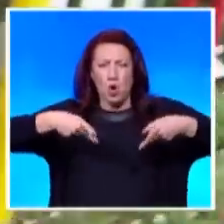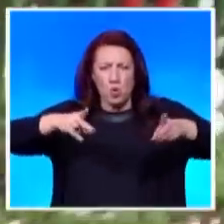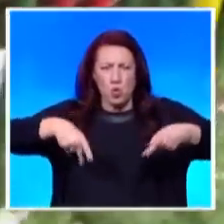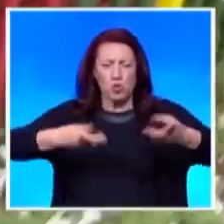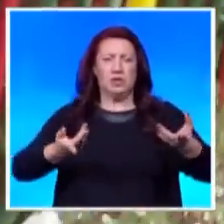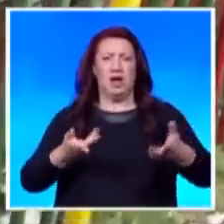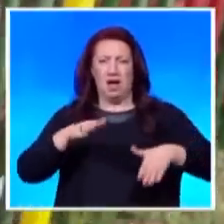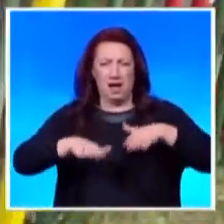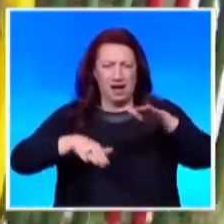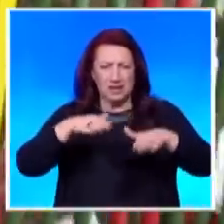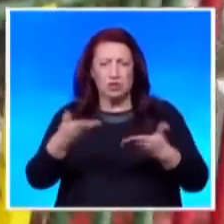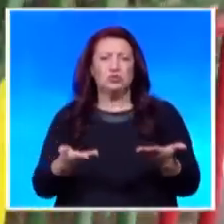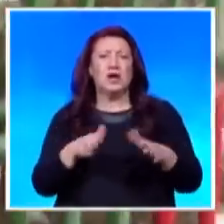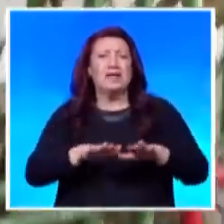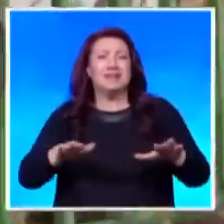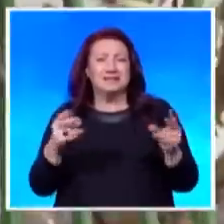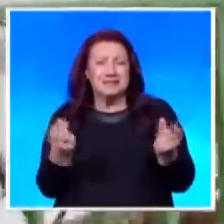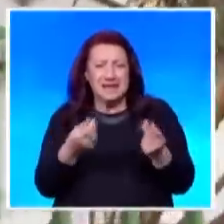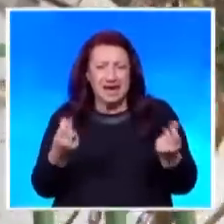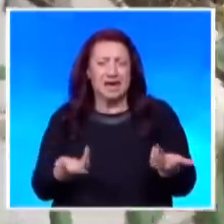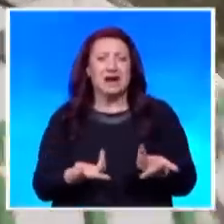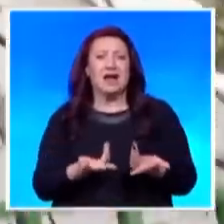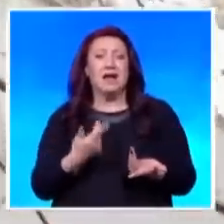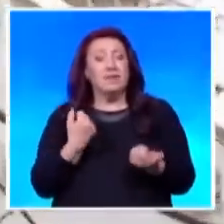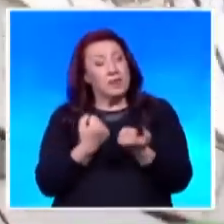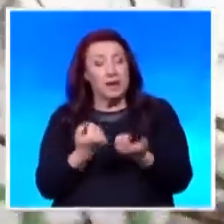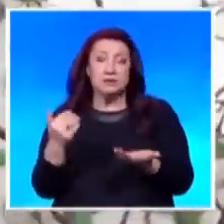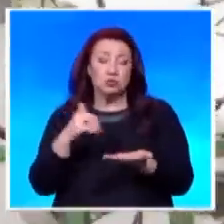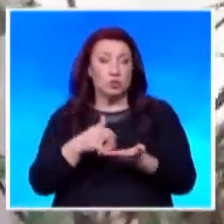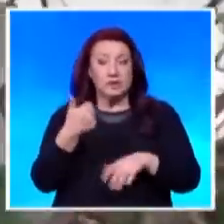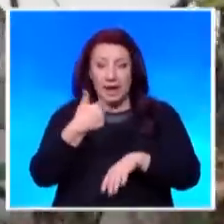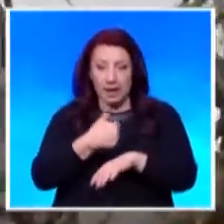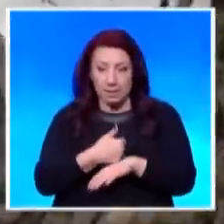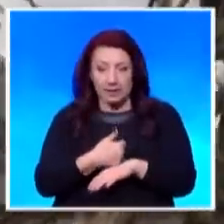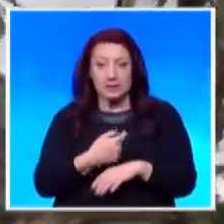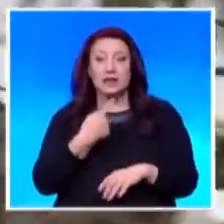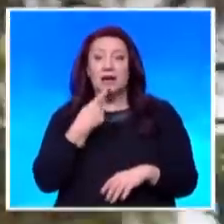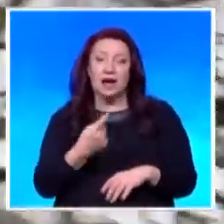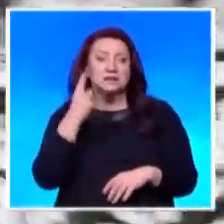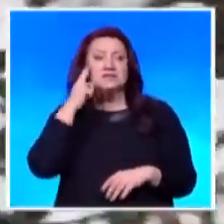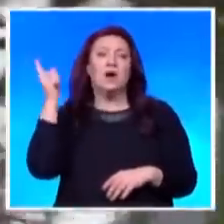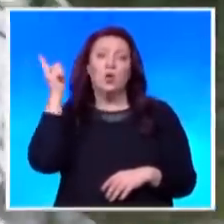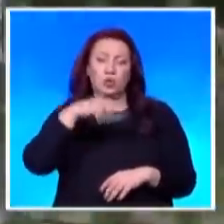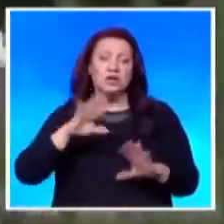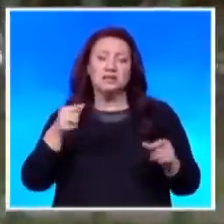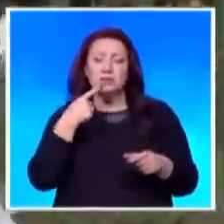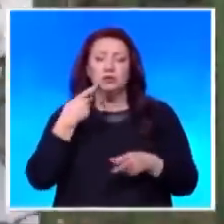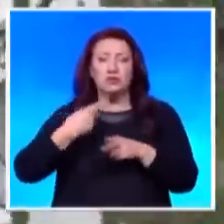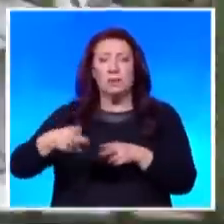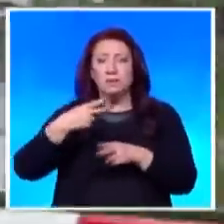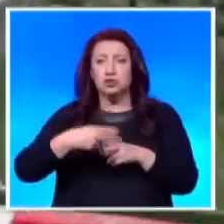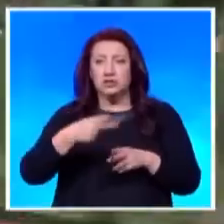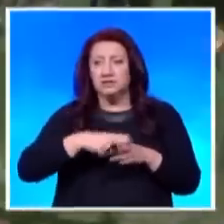На място дойде и кметът на Тракия Костадин Димитров, който направи оглед и заяви, че още утре започва разчистване на